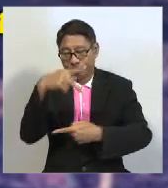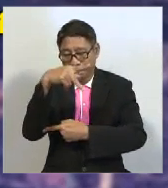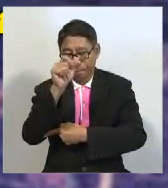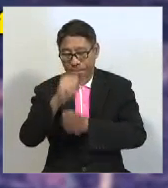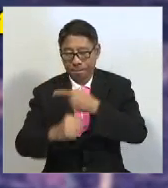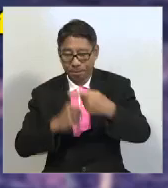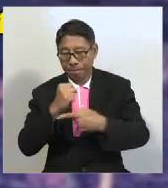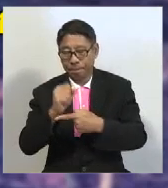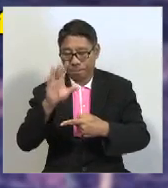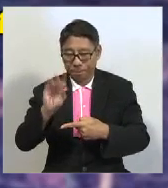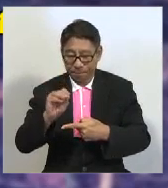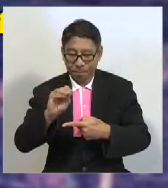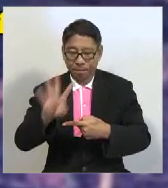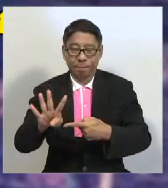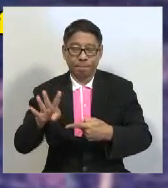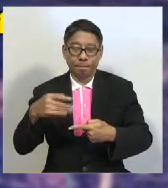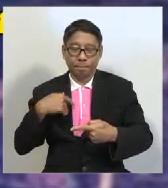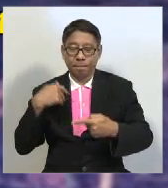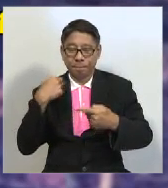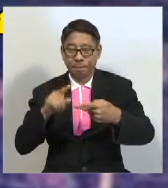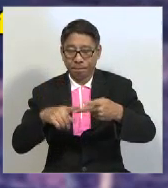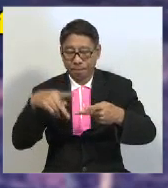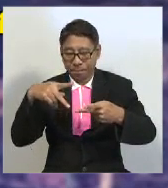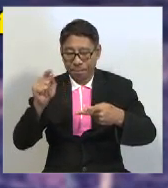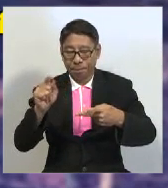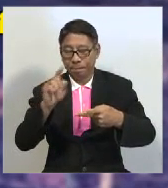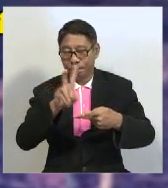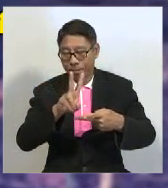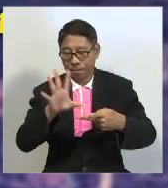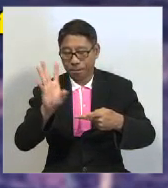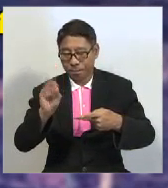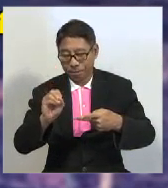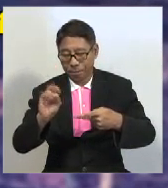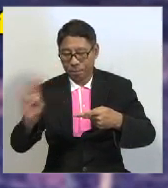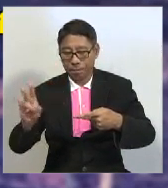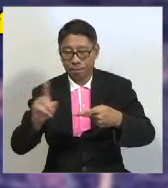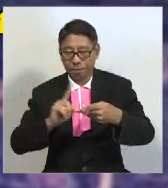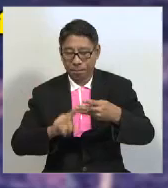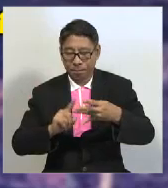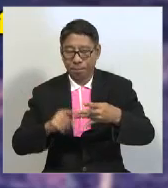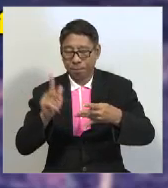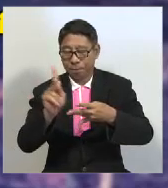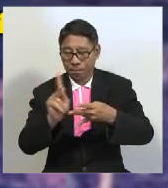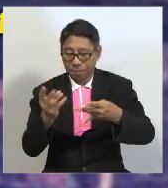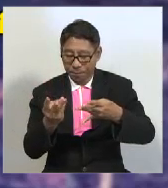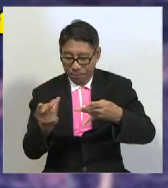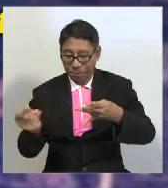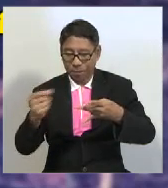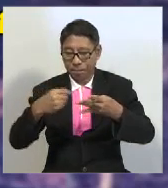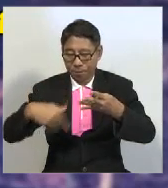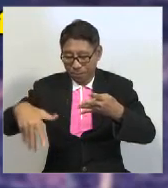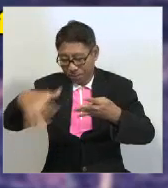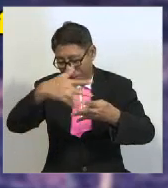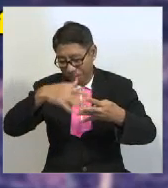ไม้2484พรบ.ป่าสงวนแห่งชาติ2507ประมวลกฎหมายที่ดินและพรบ.สิ่ง